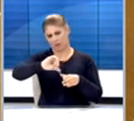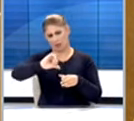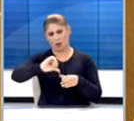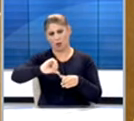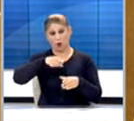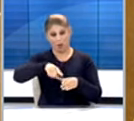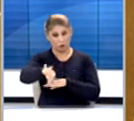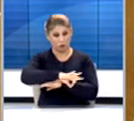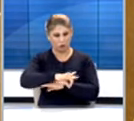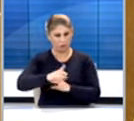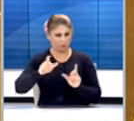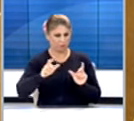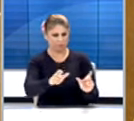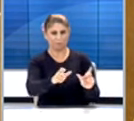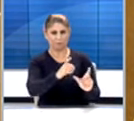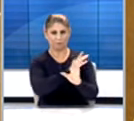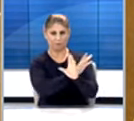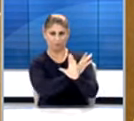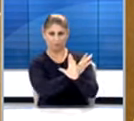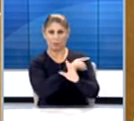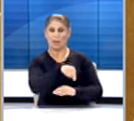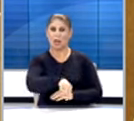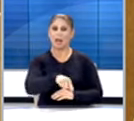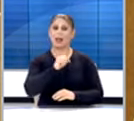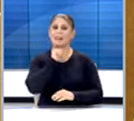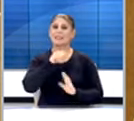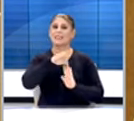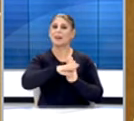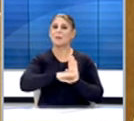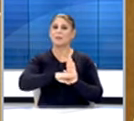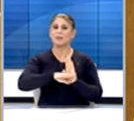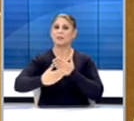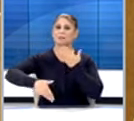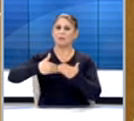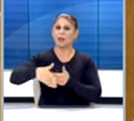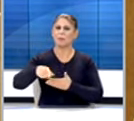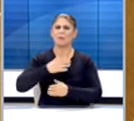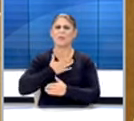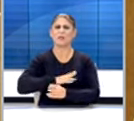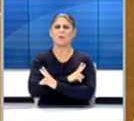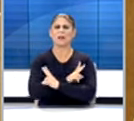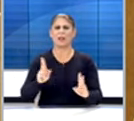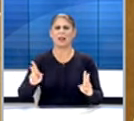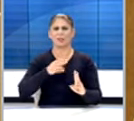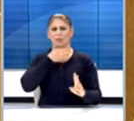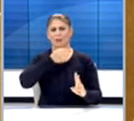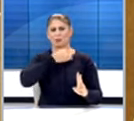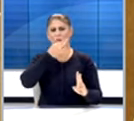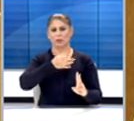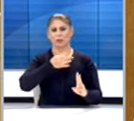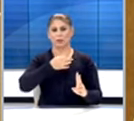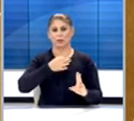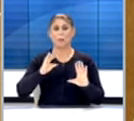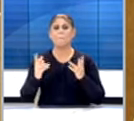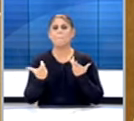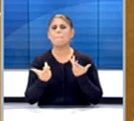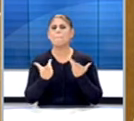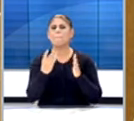έχει μπλοκαριστεί. Αλλά επειδή πηγαίνουμε προς τη διαδικασία συνταγματικής αναθεώρησης, εμείς θέλουμε καθαρές κουβέντες. Ποια